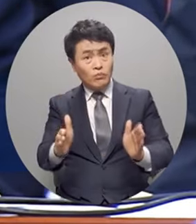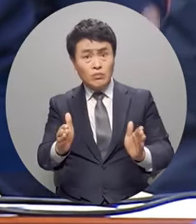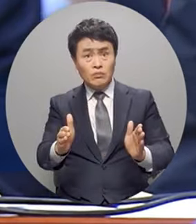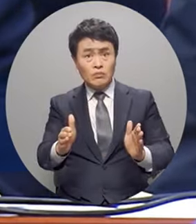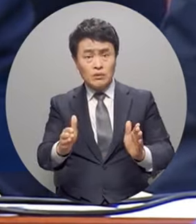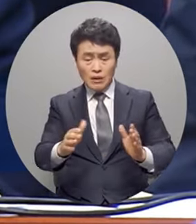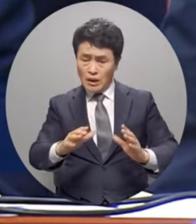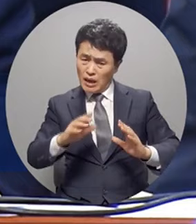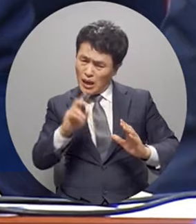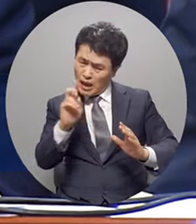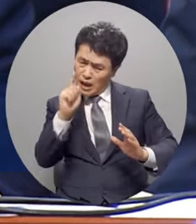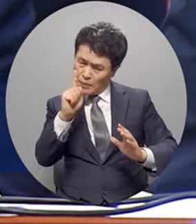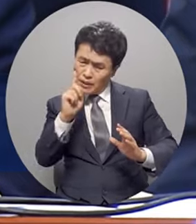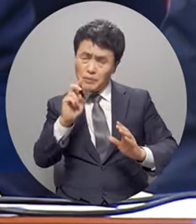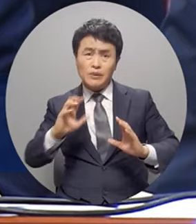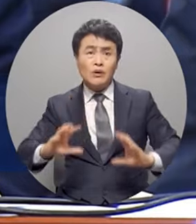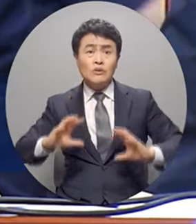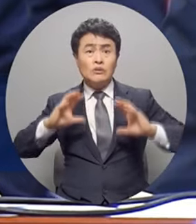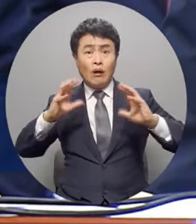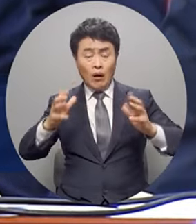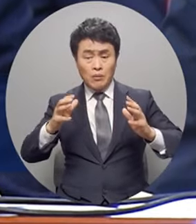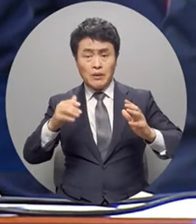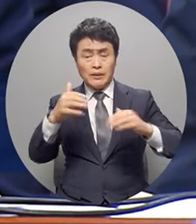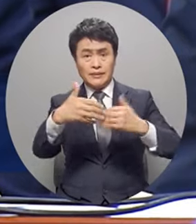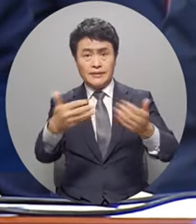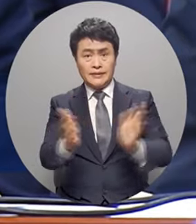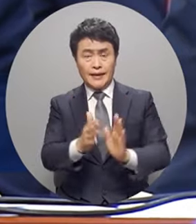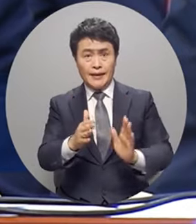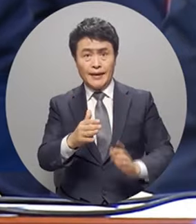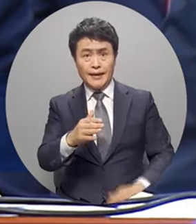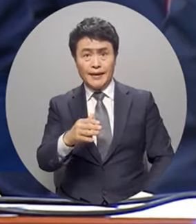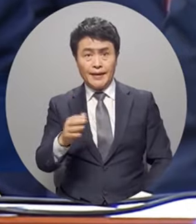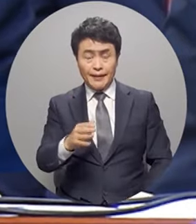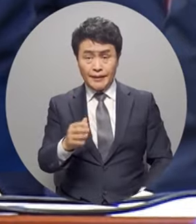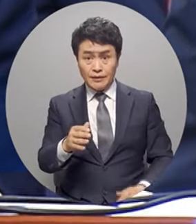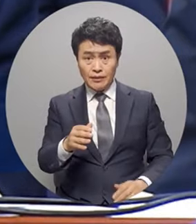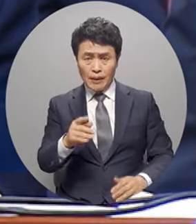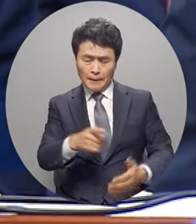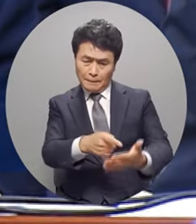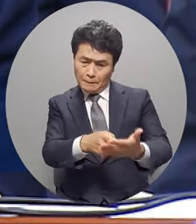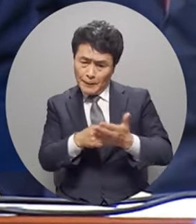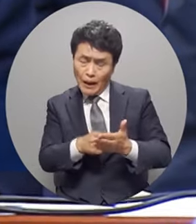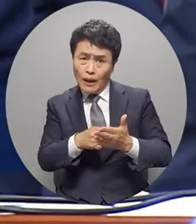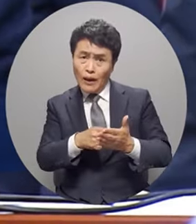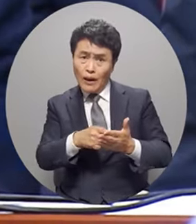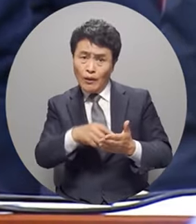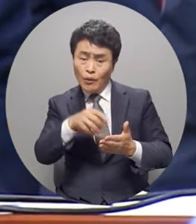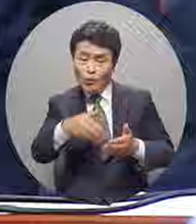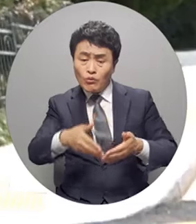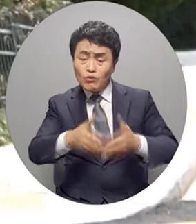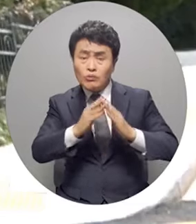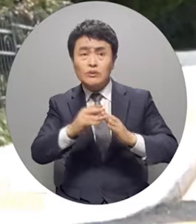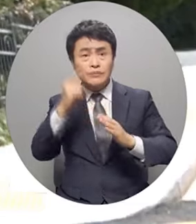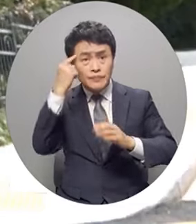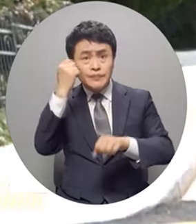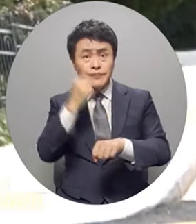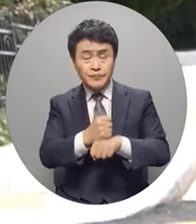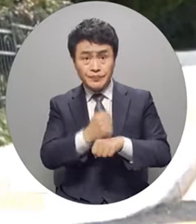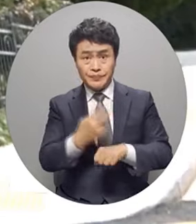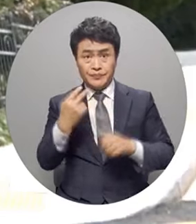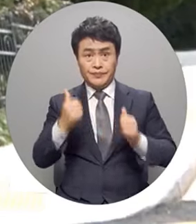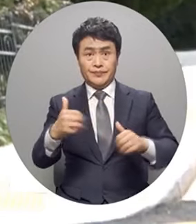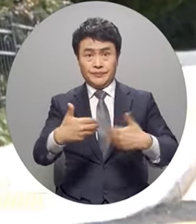전 세계를 통틀어서 가장 검소한 수준의 그런 대통령 관저라고 저는.